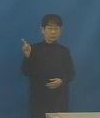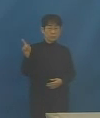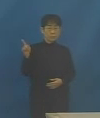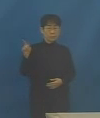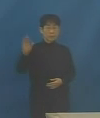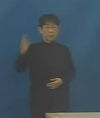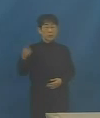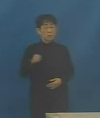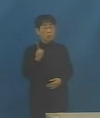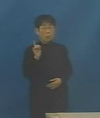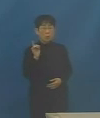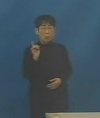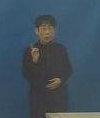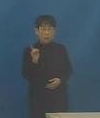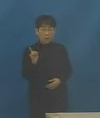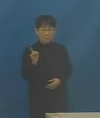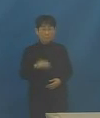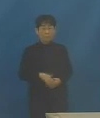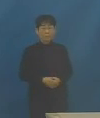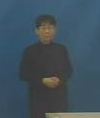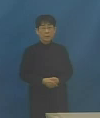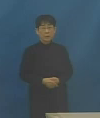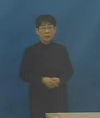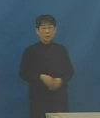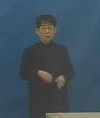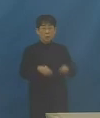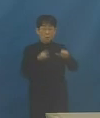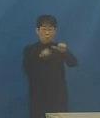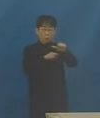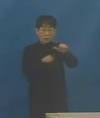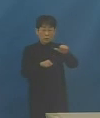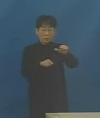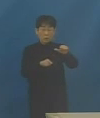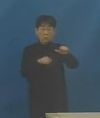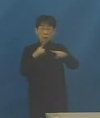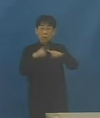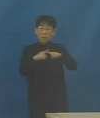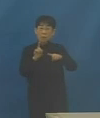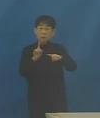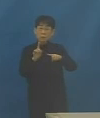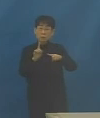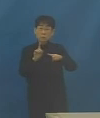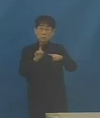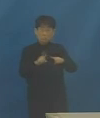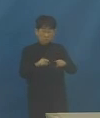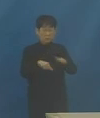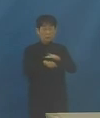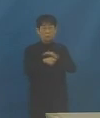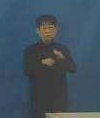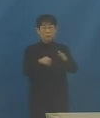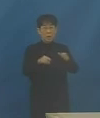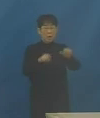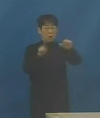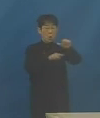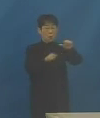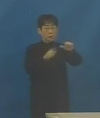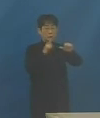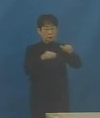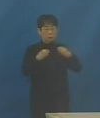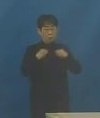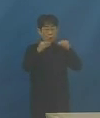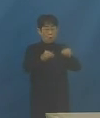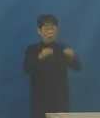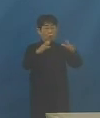ただこれは様はあの aなぜ5人じゃいけないかというと5人なるとクラスターという定義になる体という